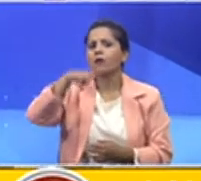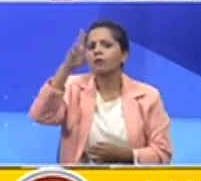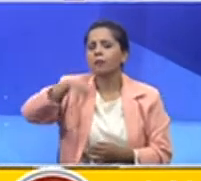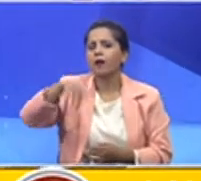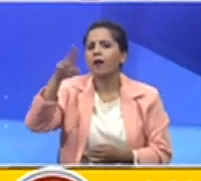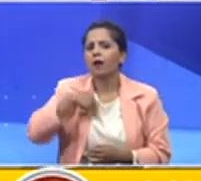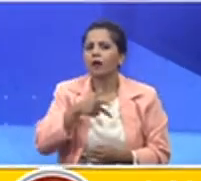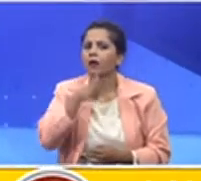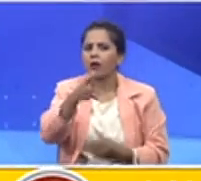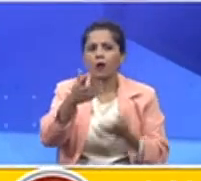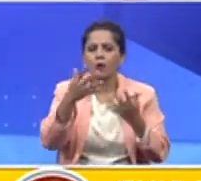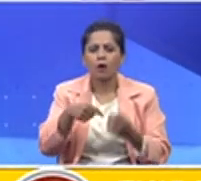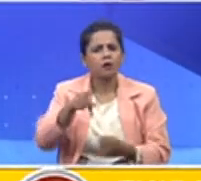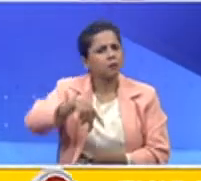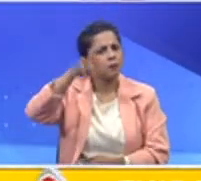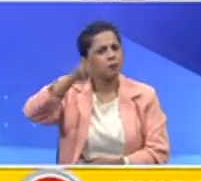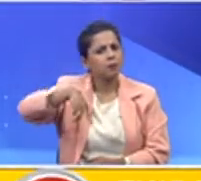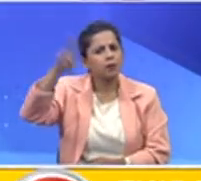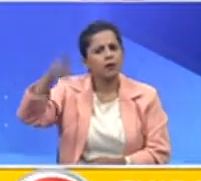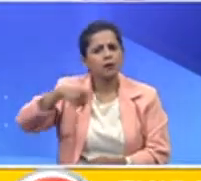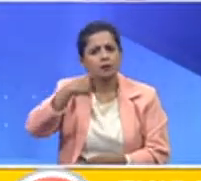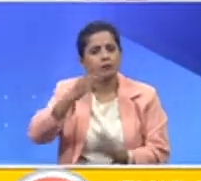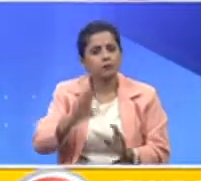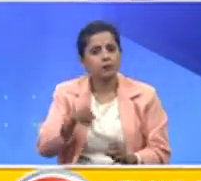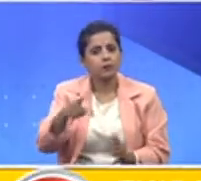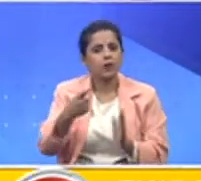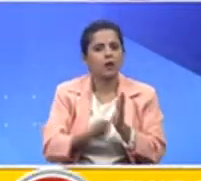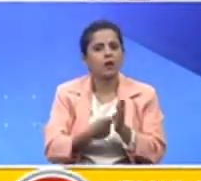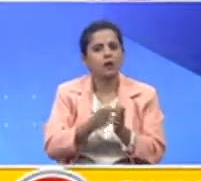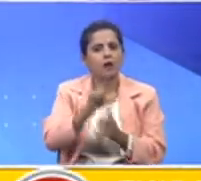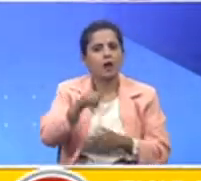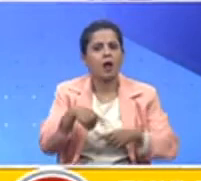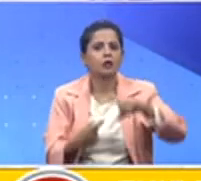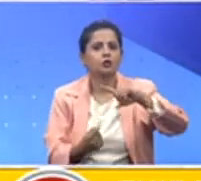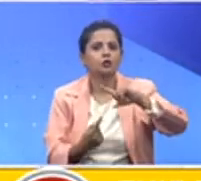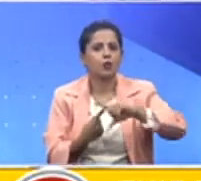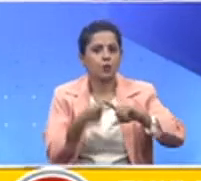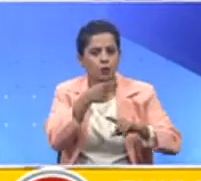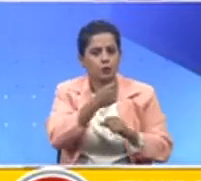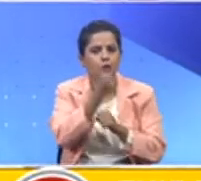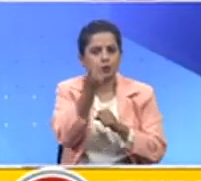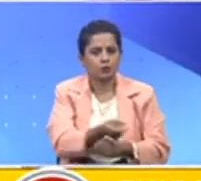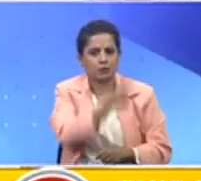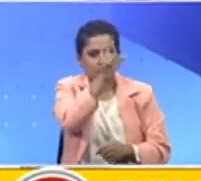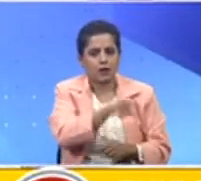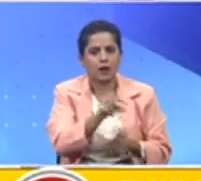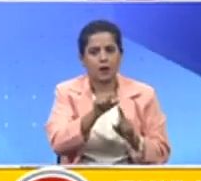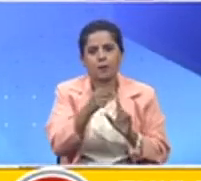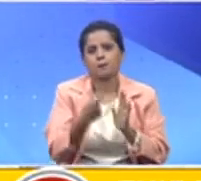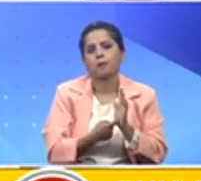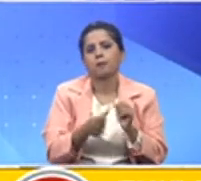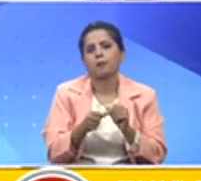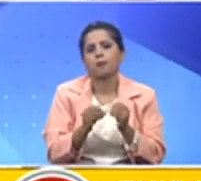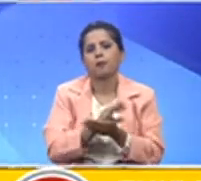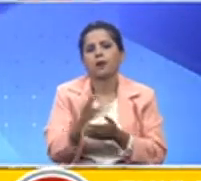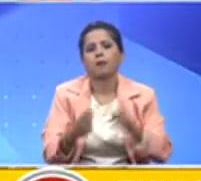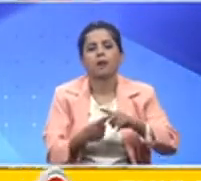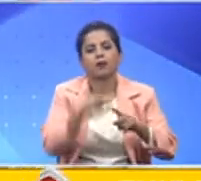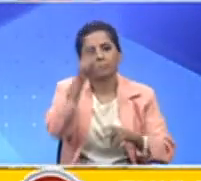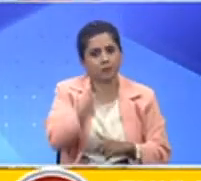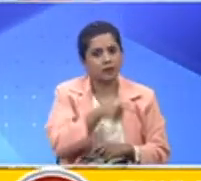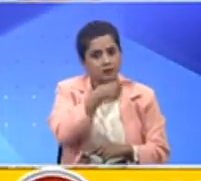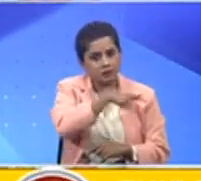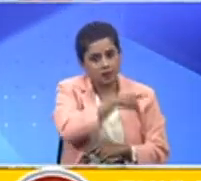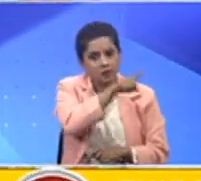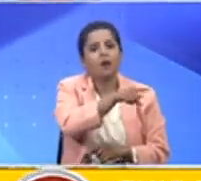ये पेंटिंग राजकोट के एक आर्टिस्ट प्रभाद सिंग मोडभाई बरहाड जी ने